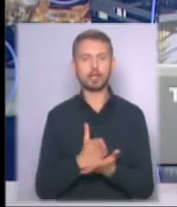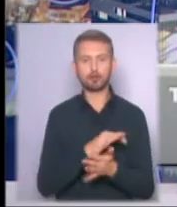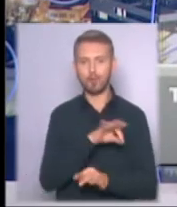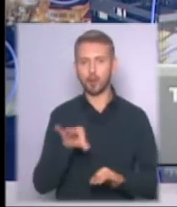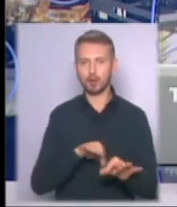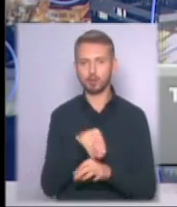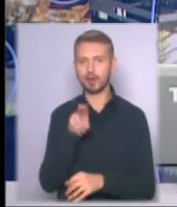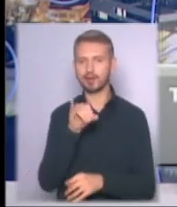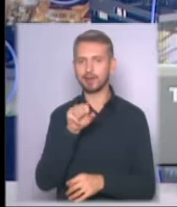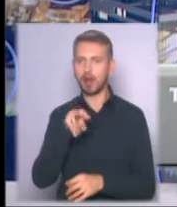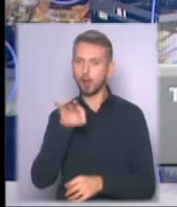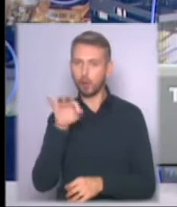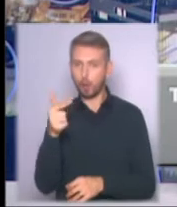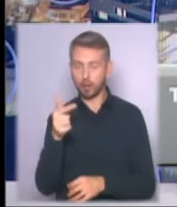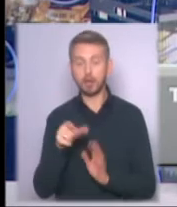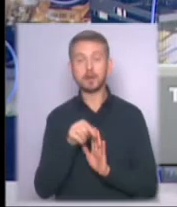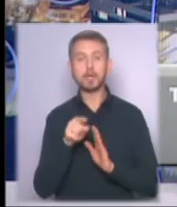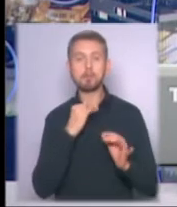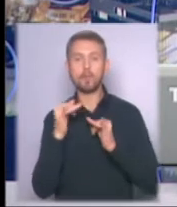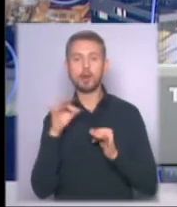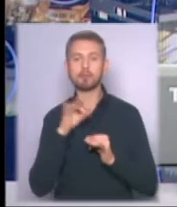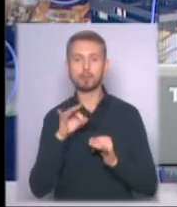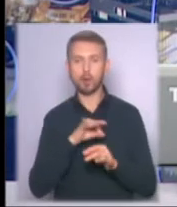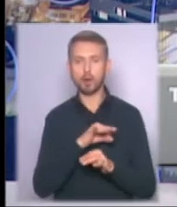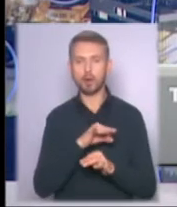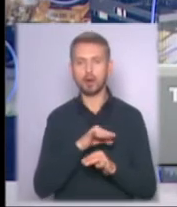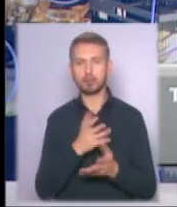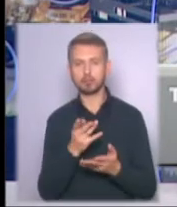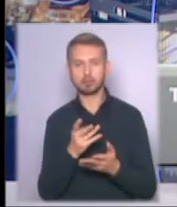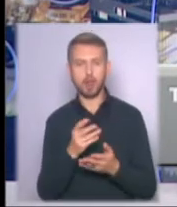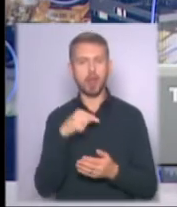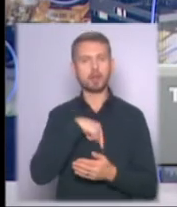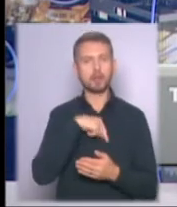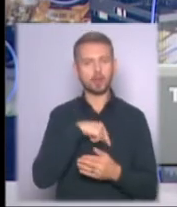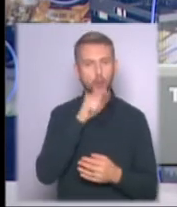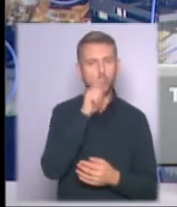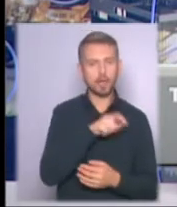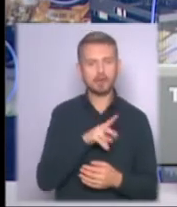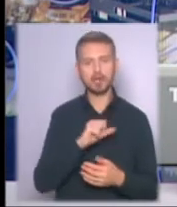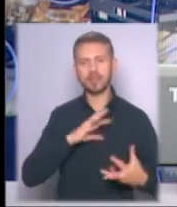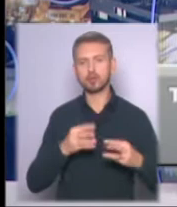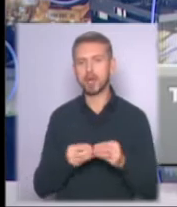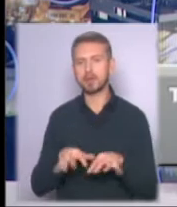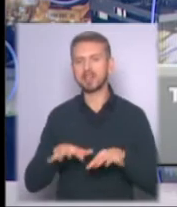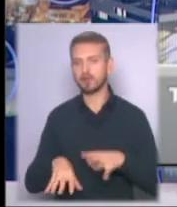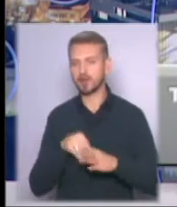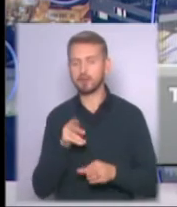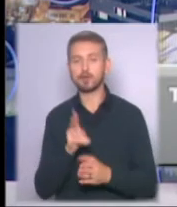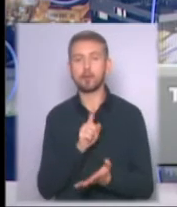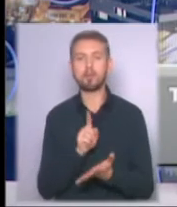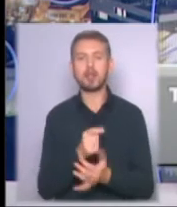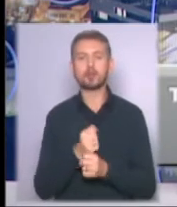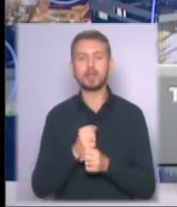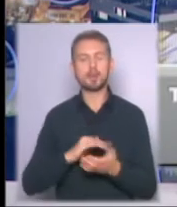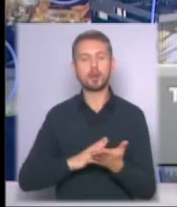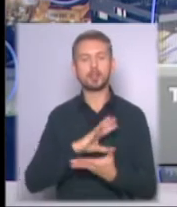проєктування «Діалог». І з ним поговоримо про проєкцію настроїв українців на результати місцевих виборів. Ну і хто має зробити політичні